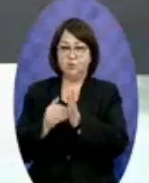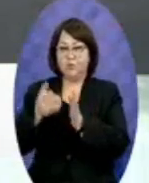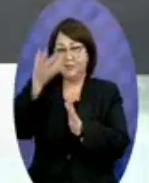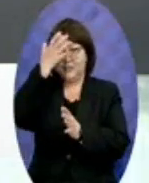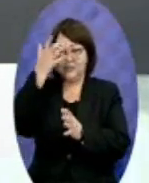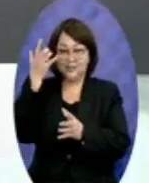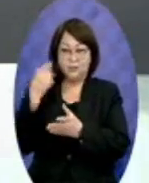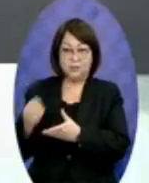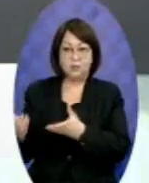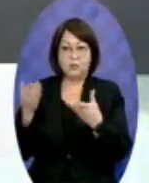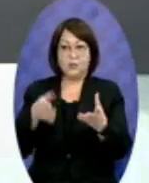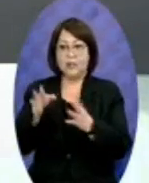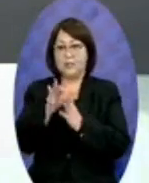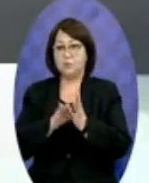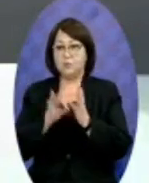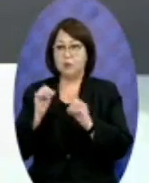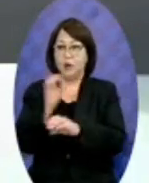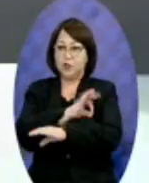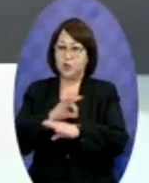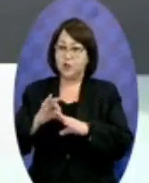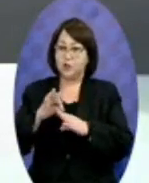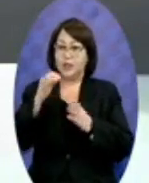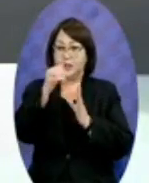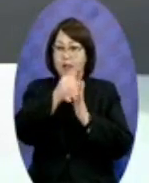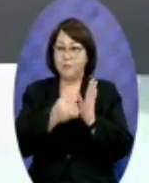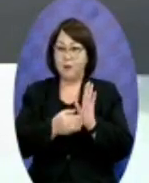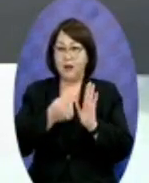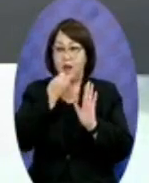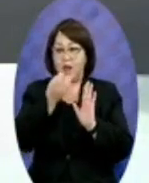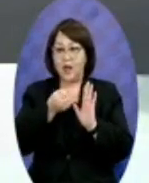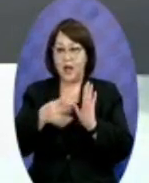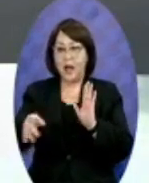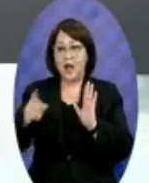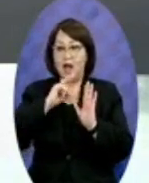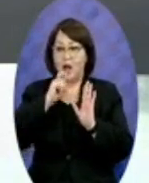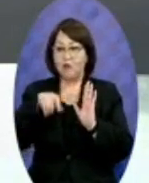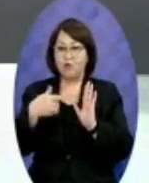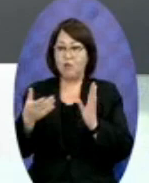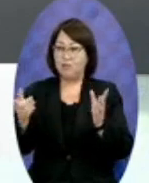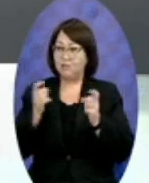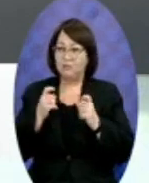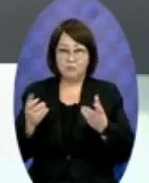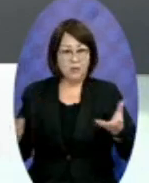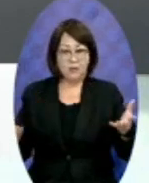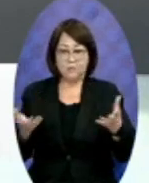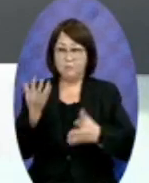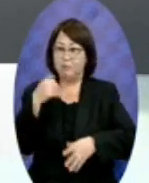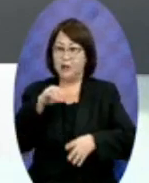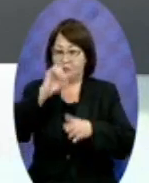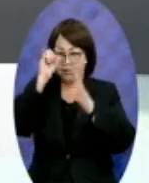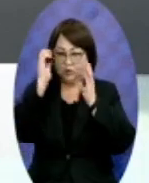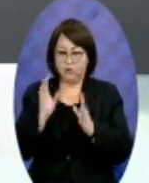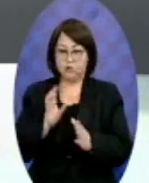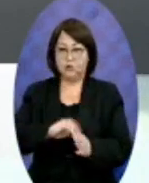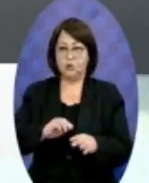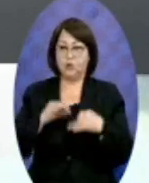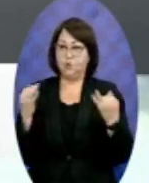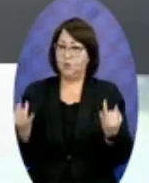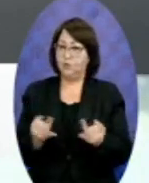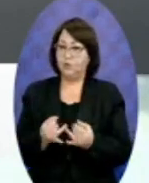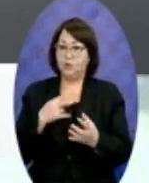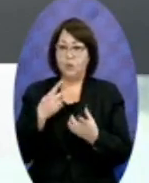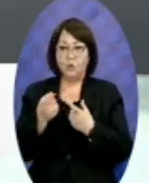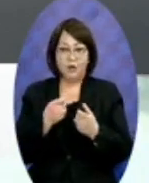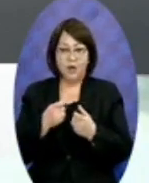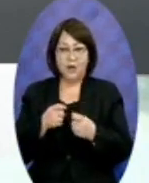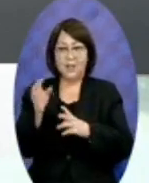өргөн мэдүүлж хилэлцүүлж байгаа төслөө тайлбарлахгүй хариулахгүй байна. Ийм учраас үүссэн нөхцөл байдлыг шийдвэрлүүлэх үүднээс өнөөдрийн чуулганы нэгдсэн